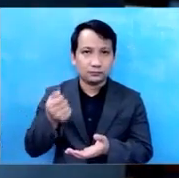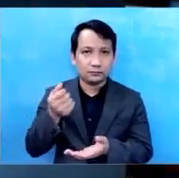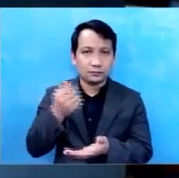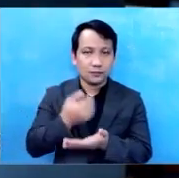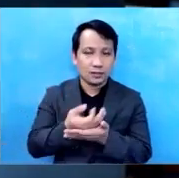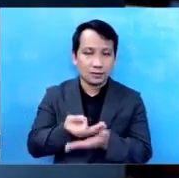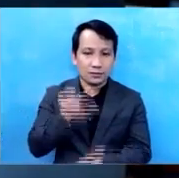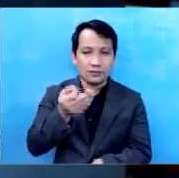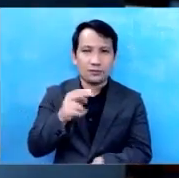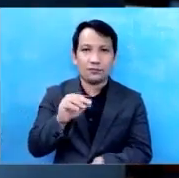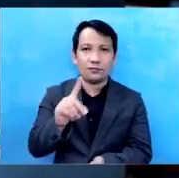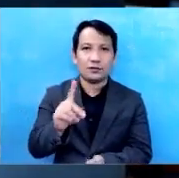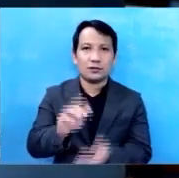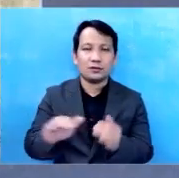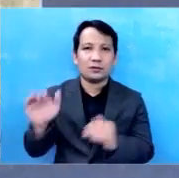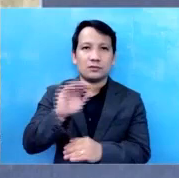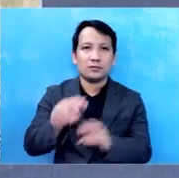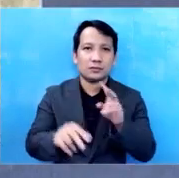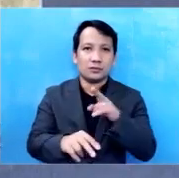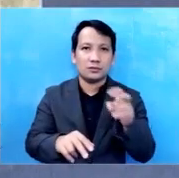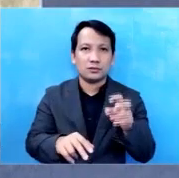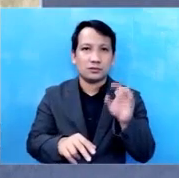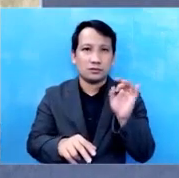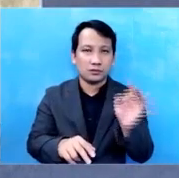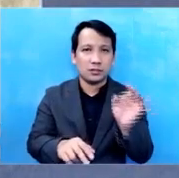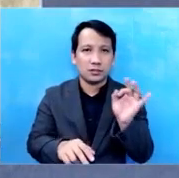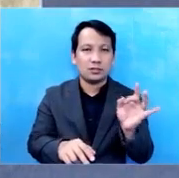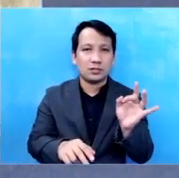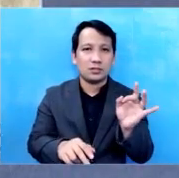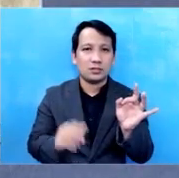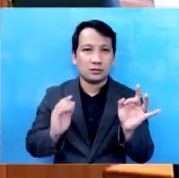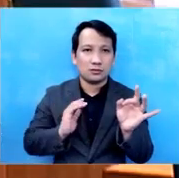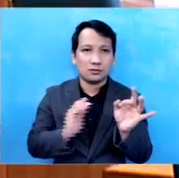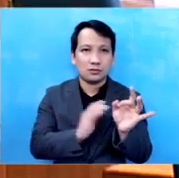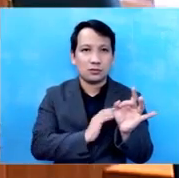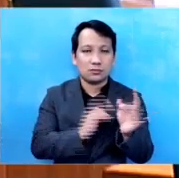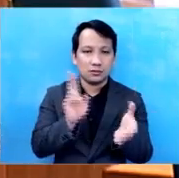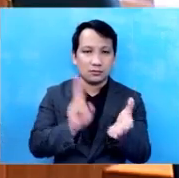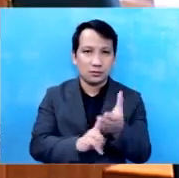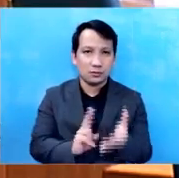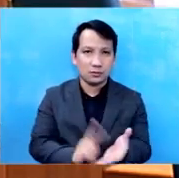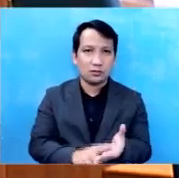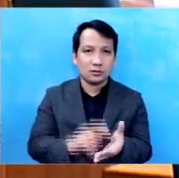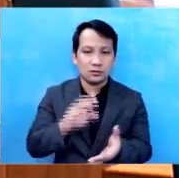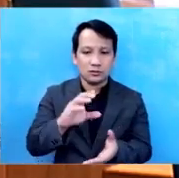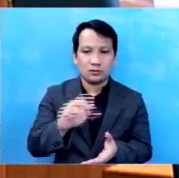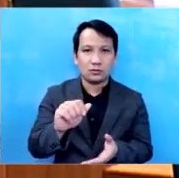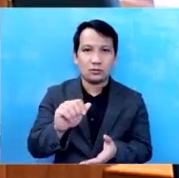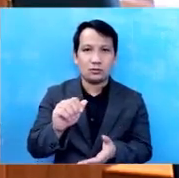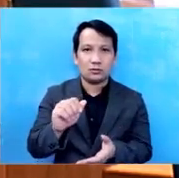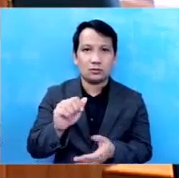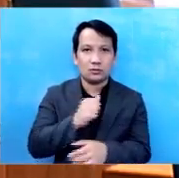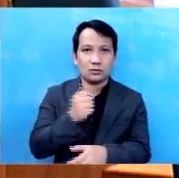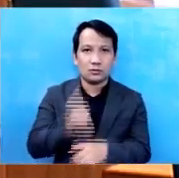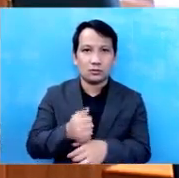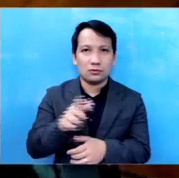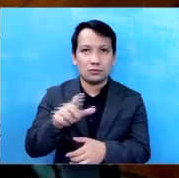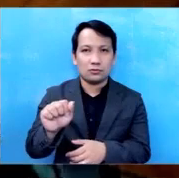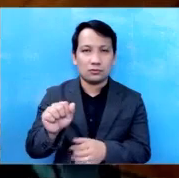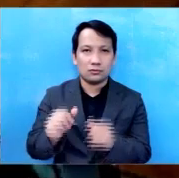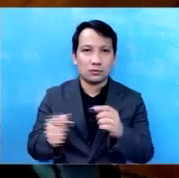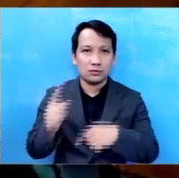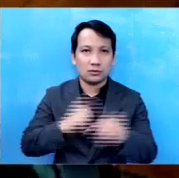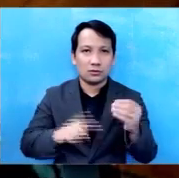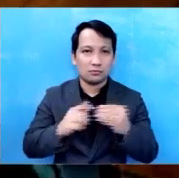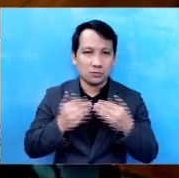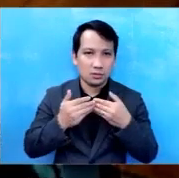bilang, umakyat na sa 280 na kongresista ang nagpalista para maging co-author ng panukala. Sa kabila nito, tuloy